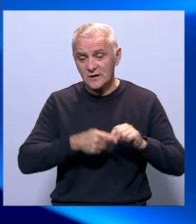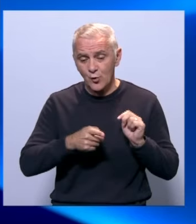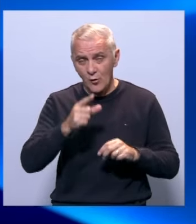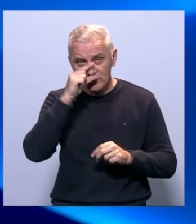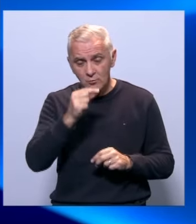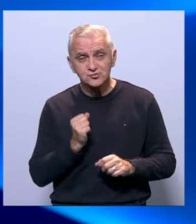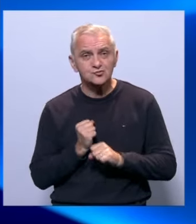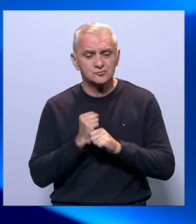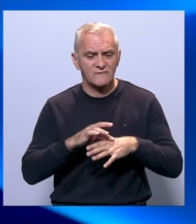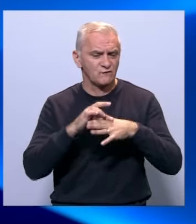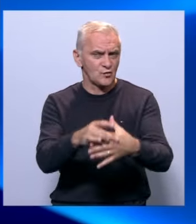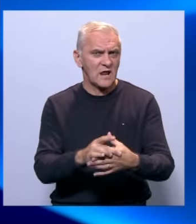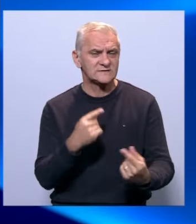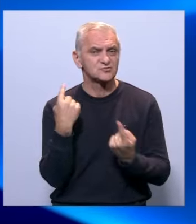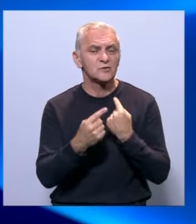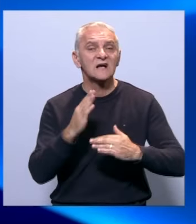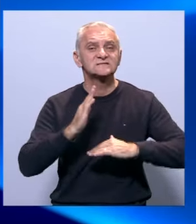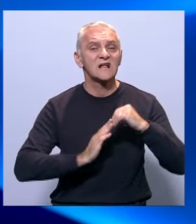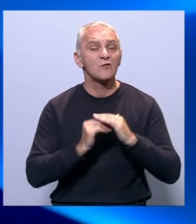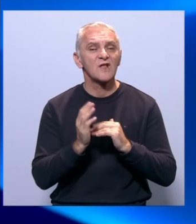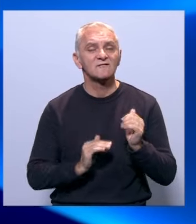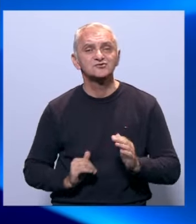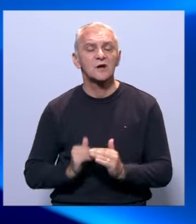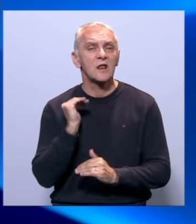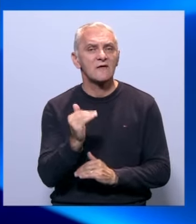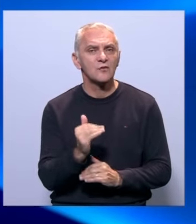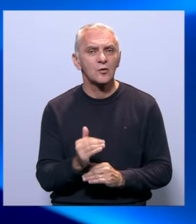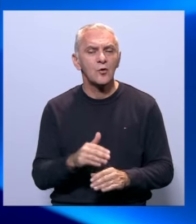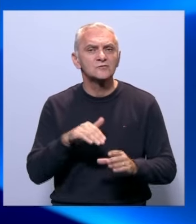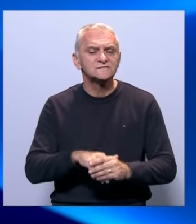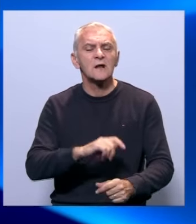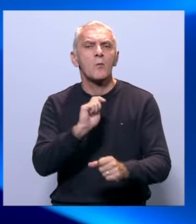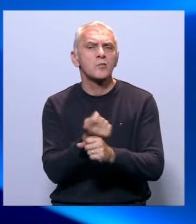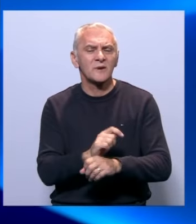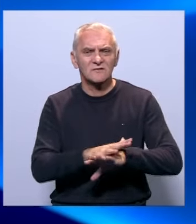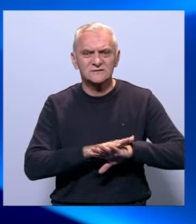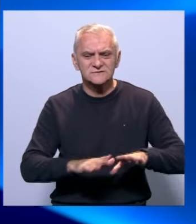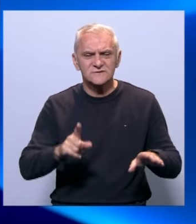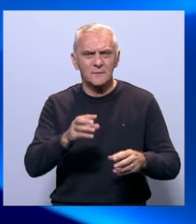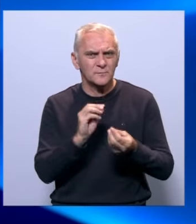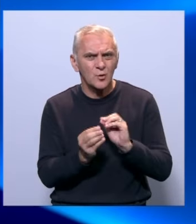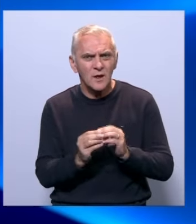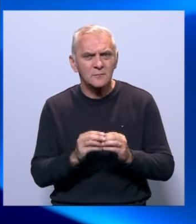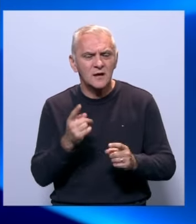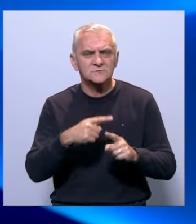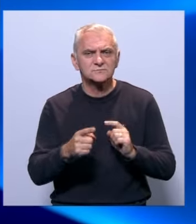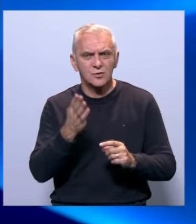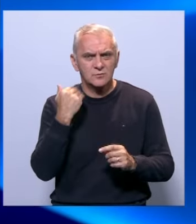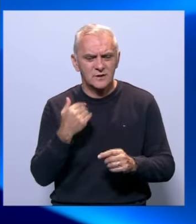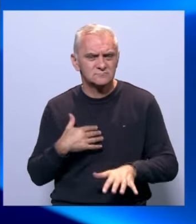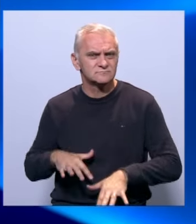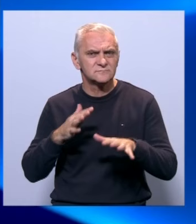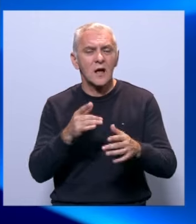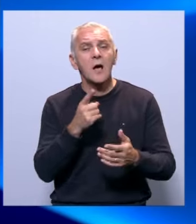dovela situacija na zadovoljavajući nivo, odnosno kako bi se sanirale sve te posljedice strašnog nevremena koje je to nažalost odnijelo